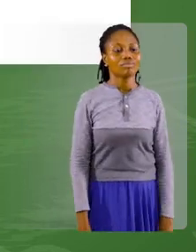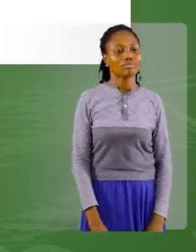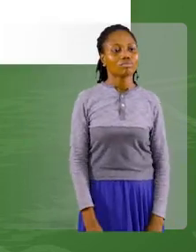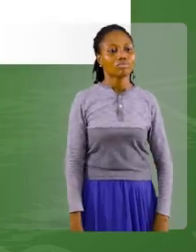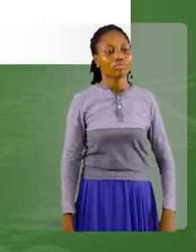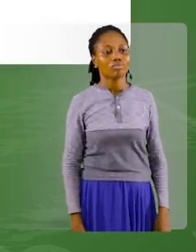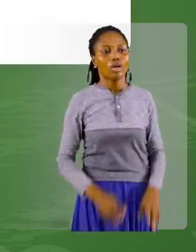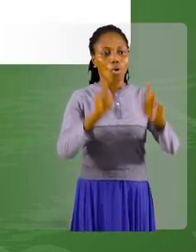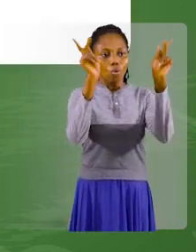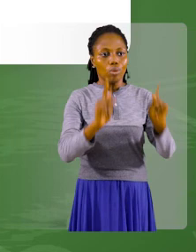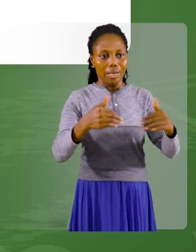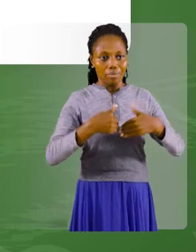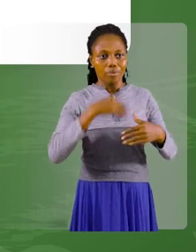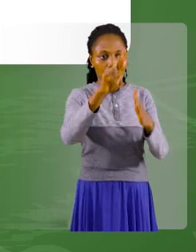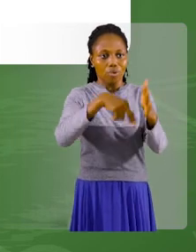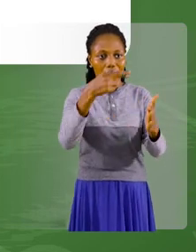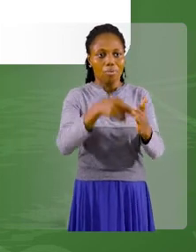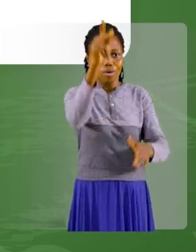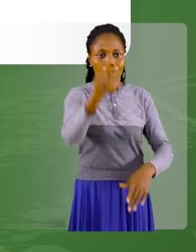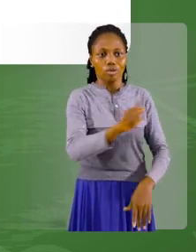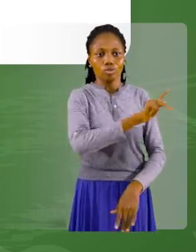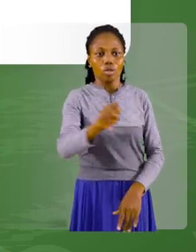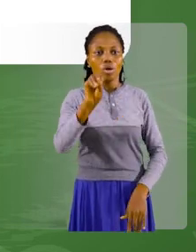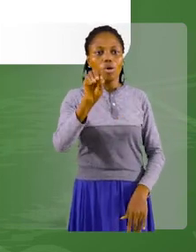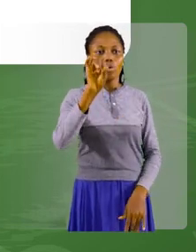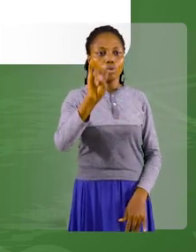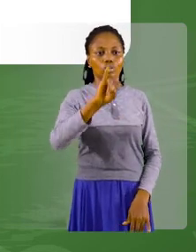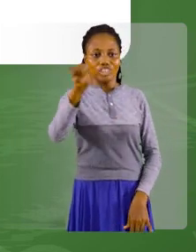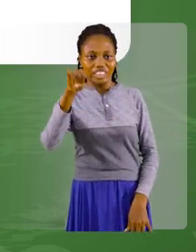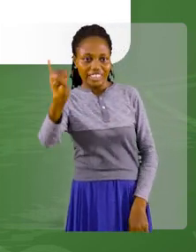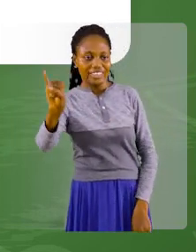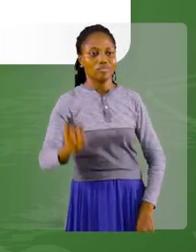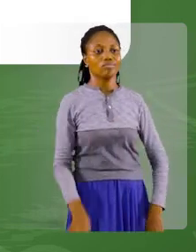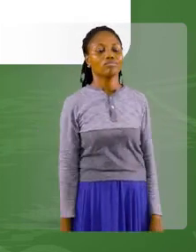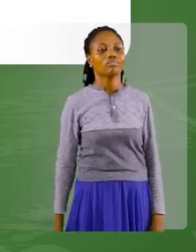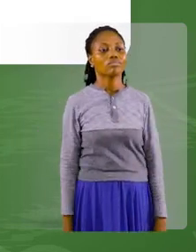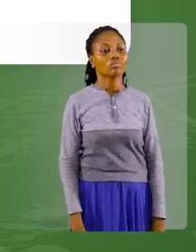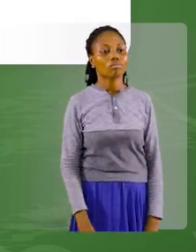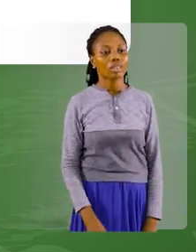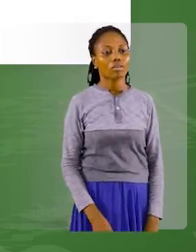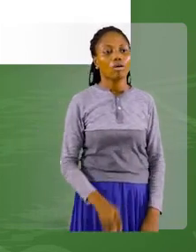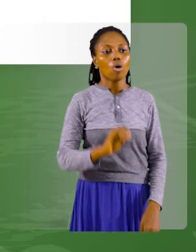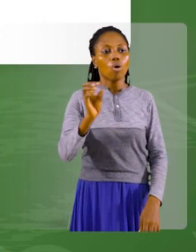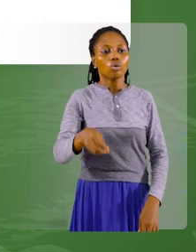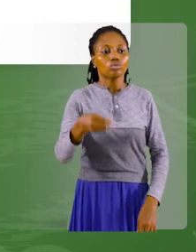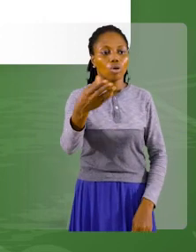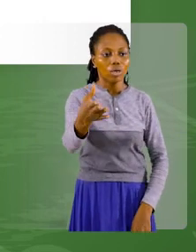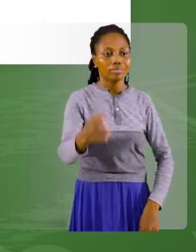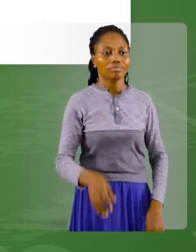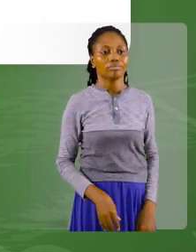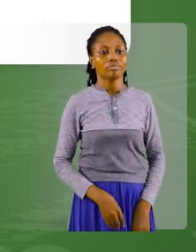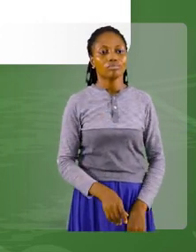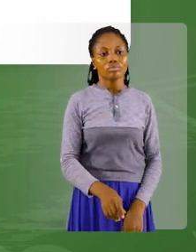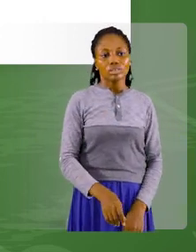Le plan est muni d'un repère orthonormé OIJ. On donne le